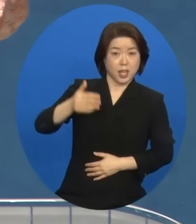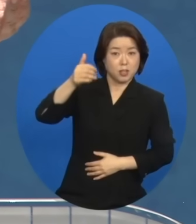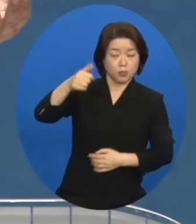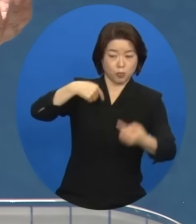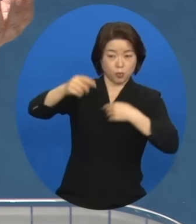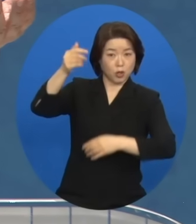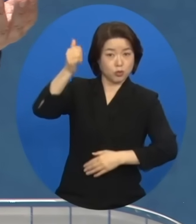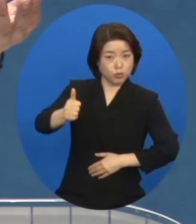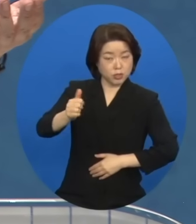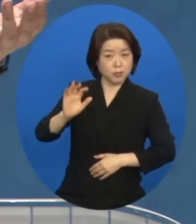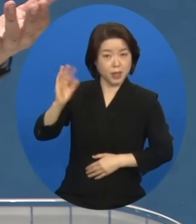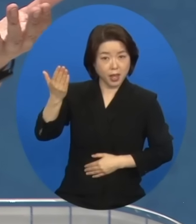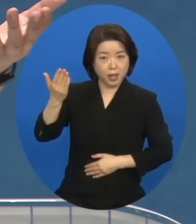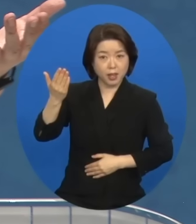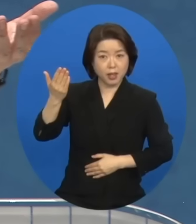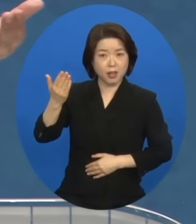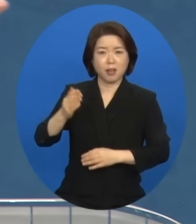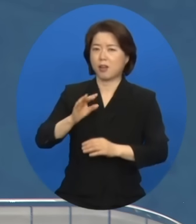있나요?